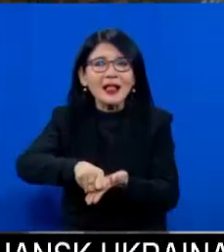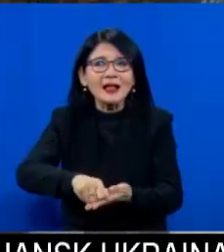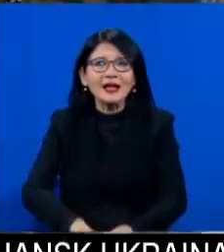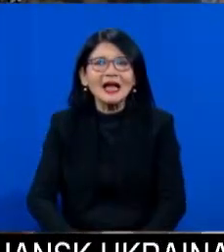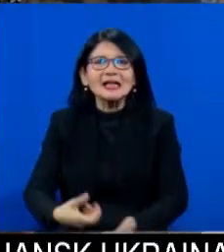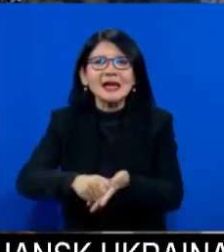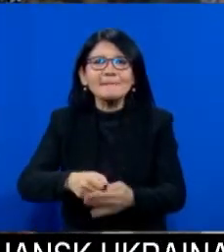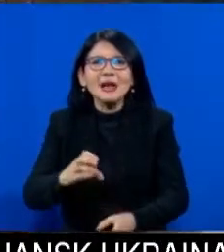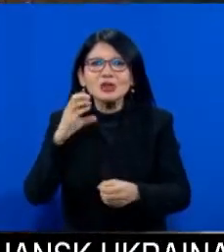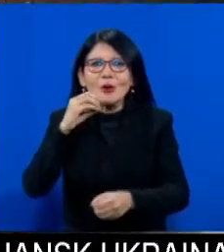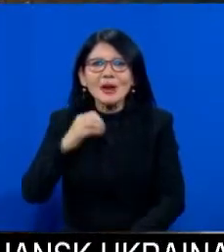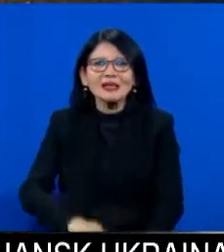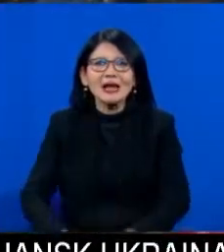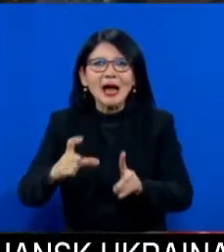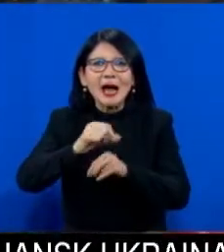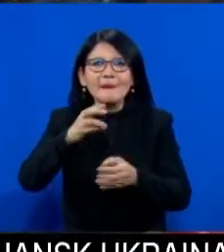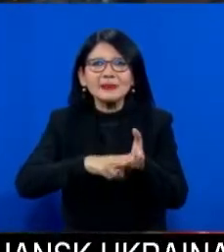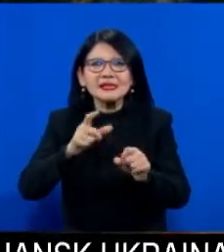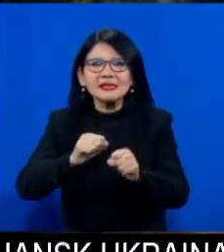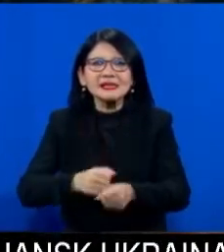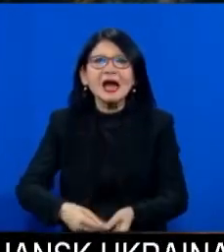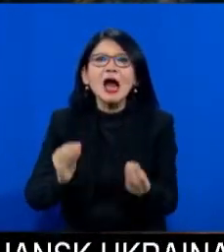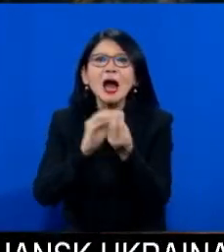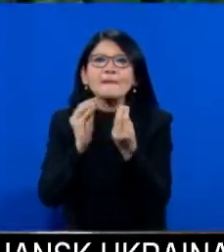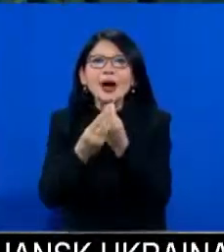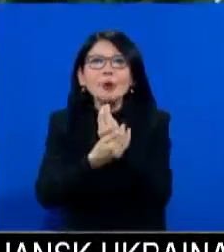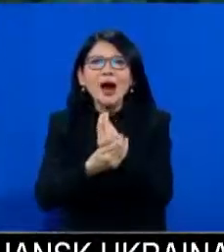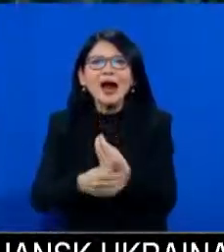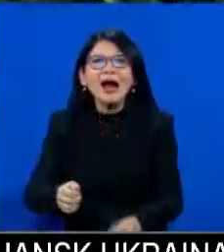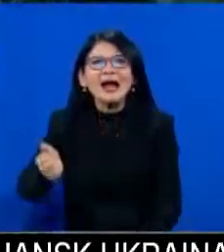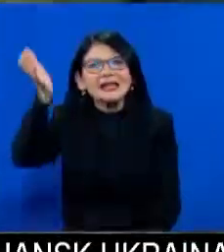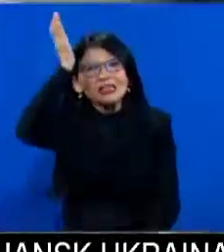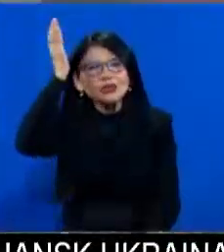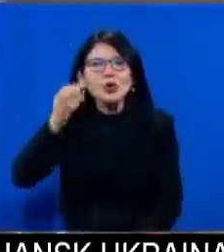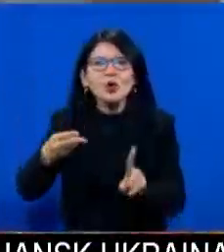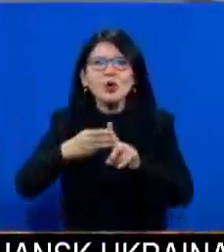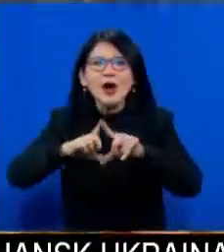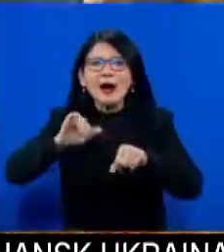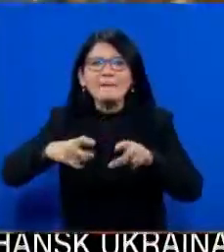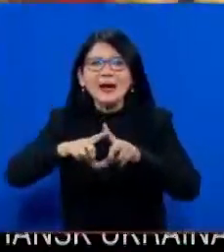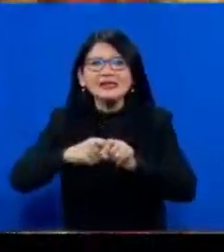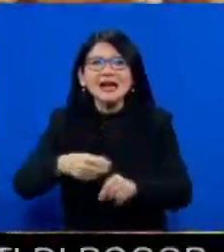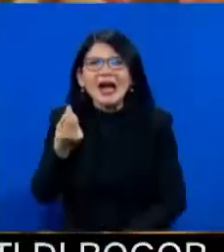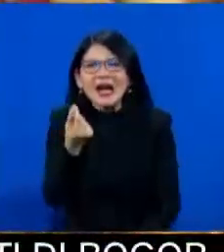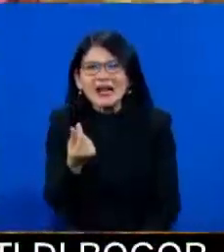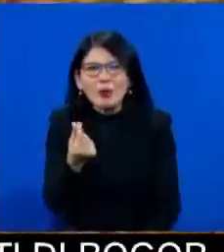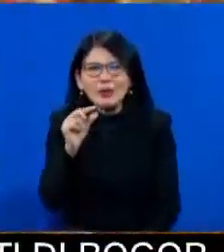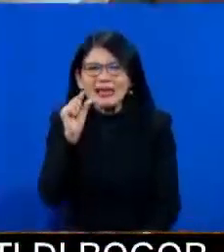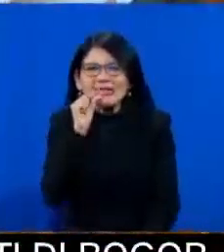Sambal tomat, pencit, korek, bawang, ijo, bajak, rawit, hingga korek